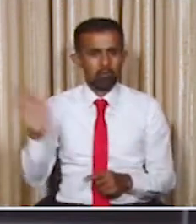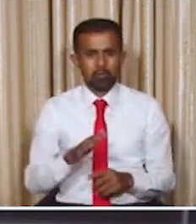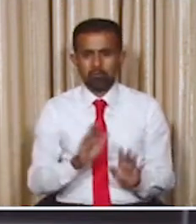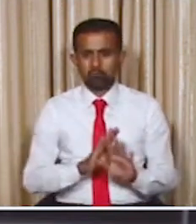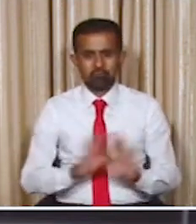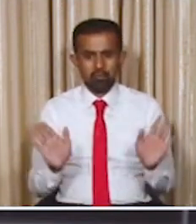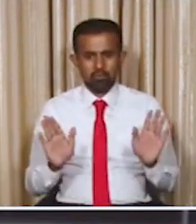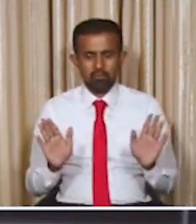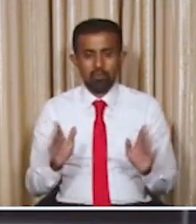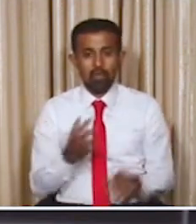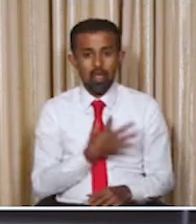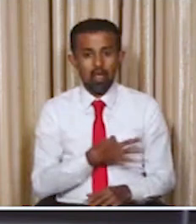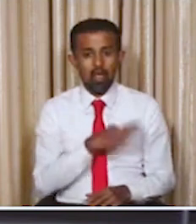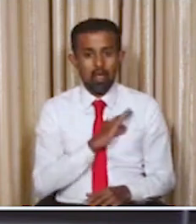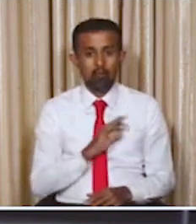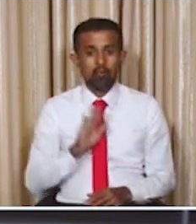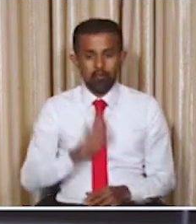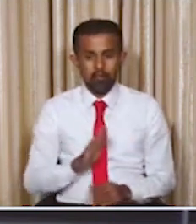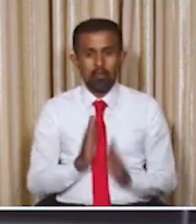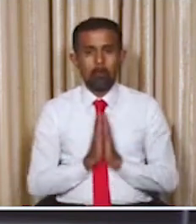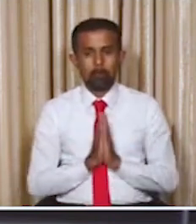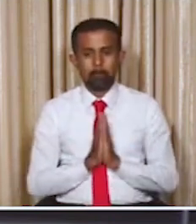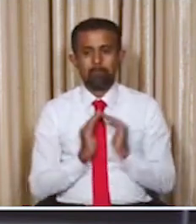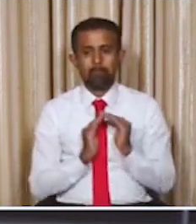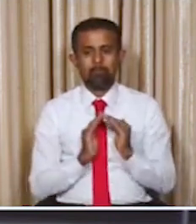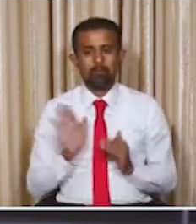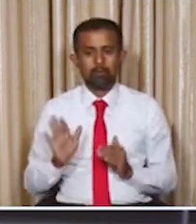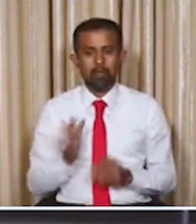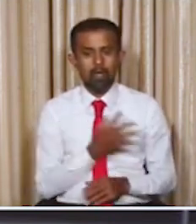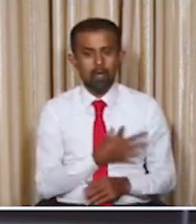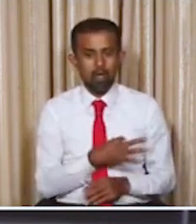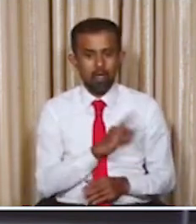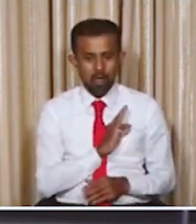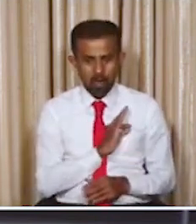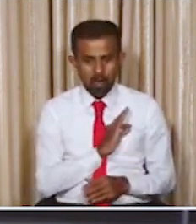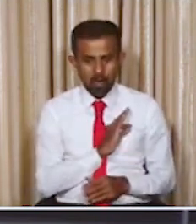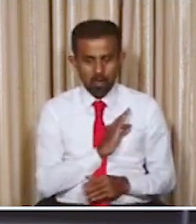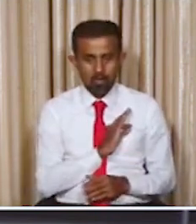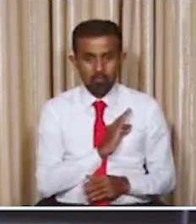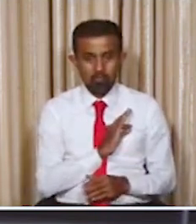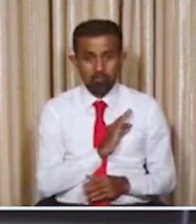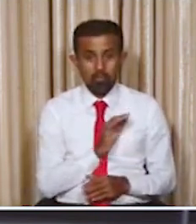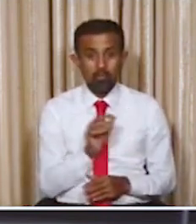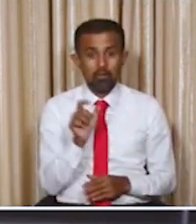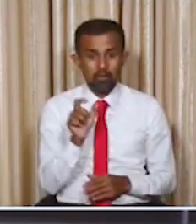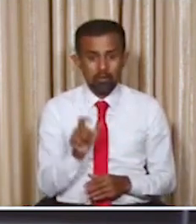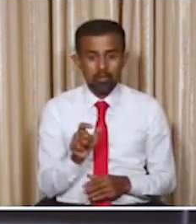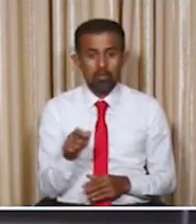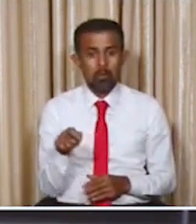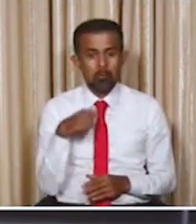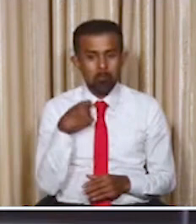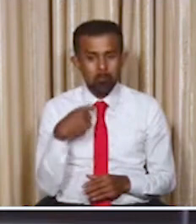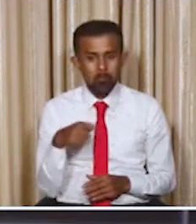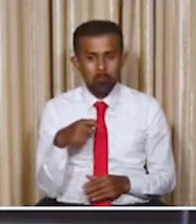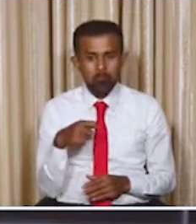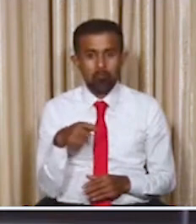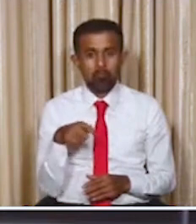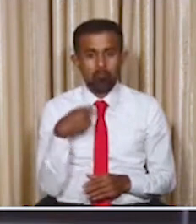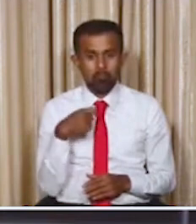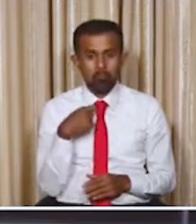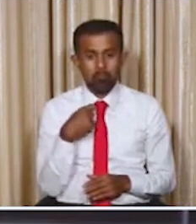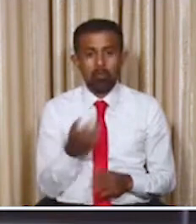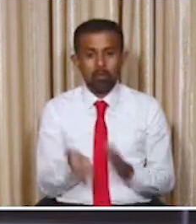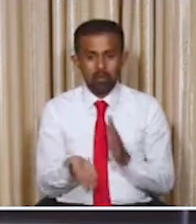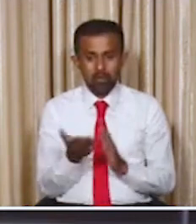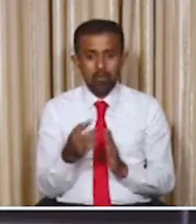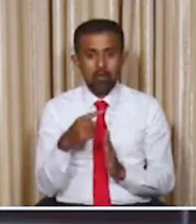නැහැ. හාමුදුරුවෝ ඉන්න ඕන පන්සල්වල. හාමුදුරුවරු මේ ස්වාමින් වහන්සේලා බණ දේශනා කළ ධර්මය අරගෙන